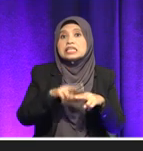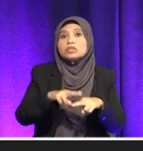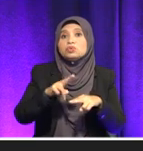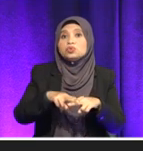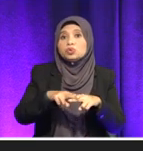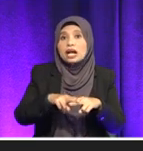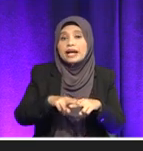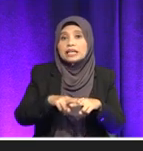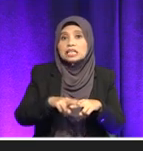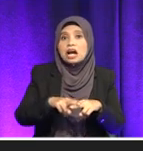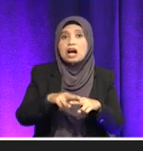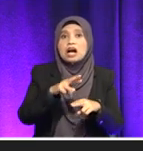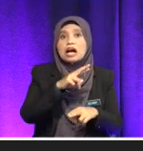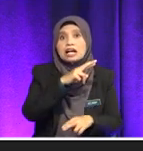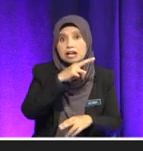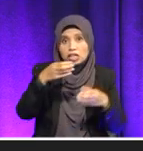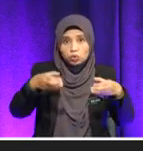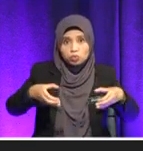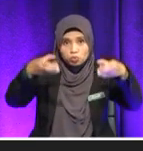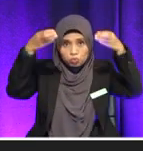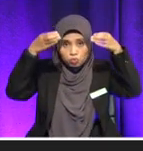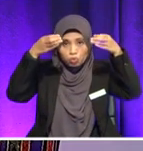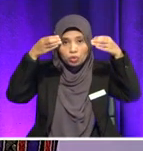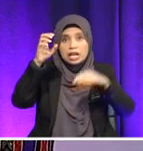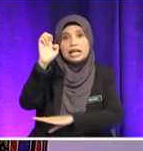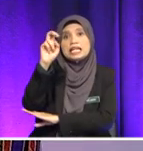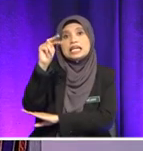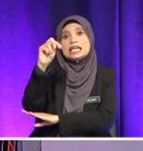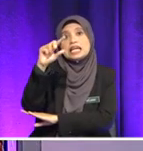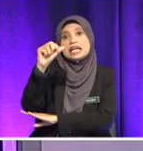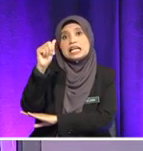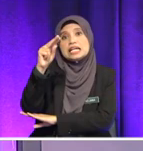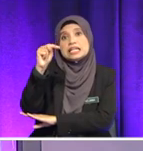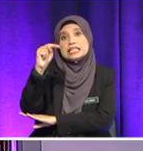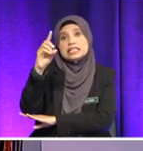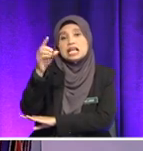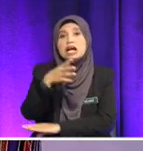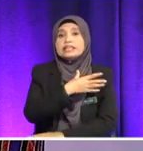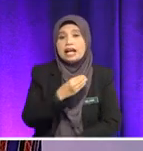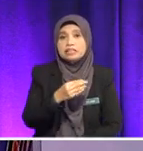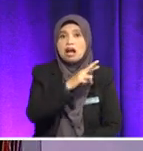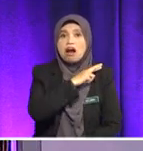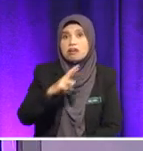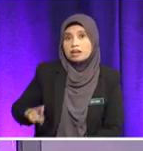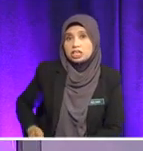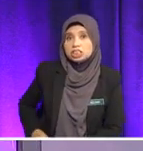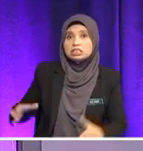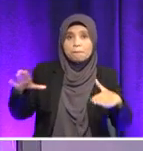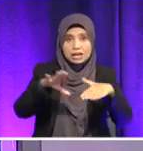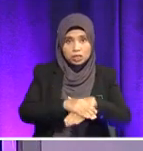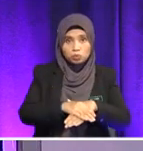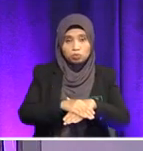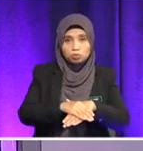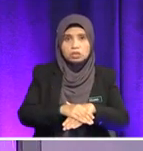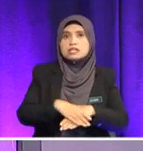ratu dan raja-raja Melayu seperti mana yang kita paham bahwa sekarang kita tidak membentuk